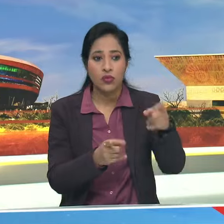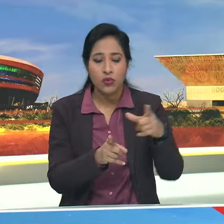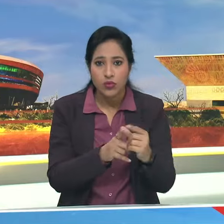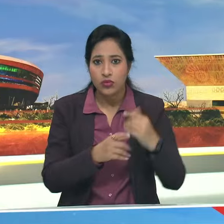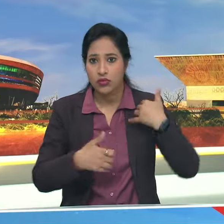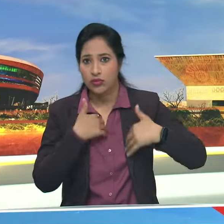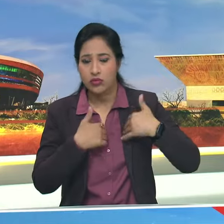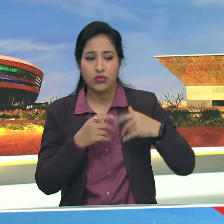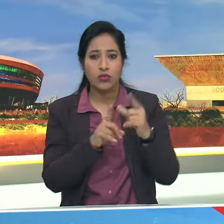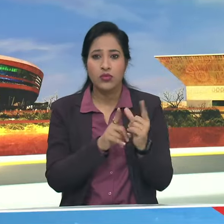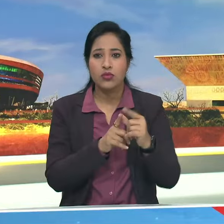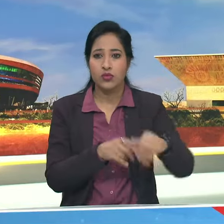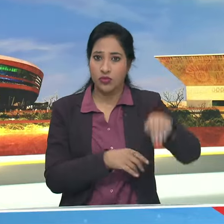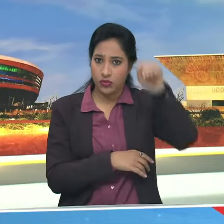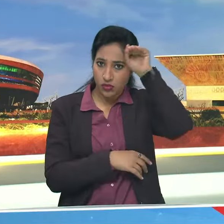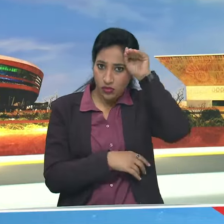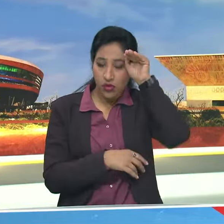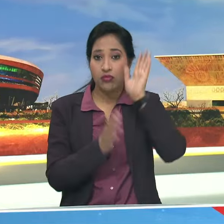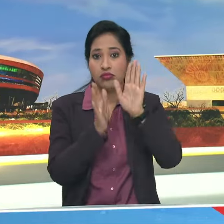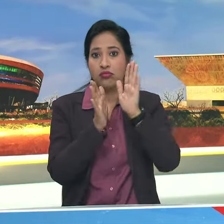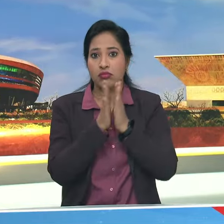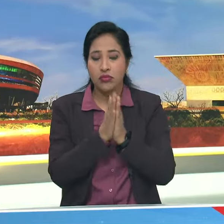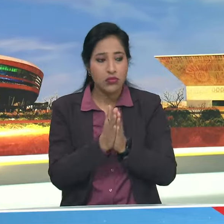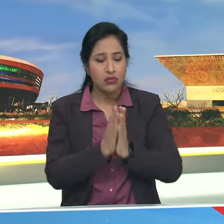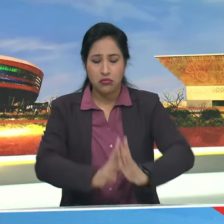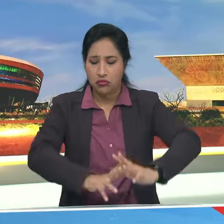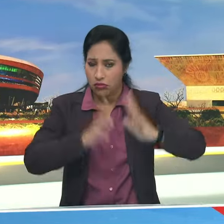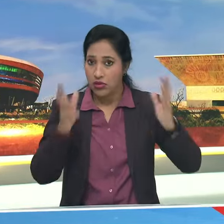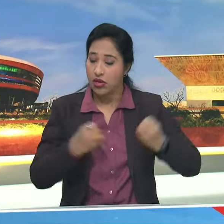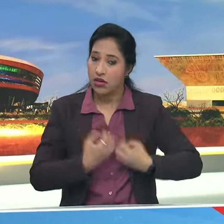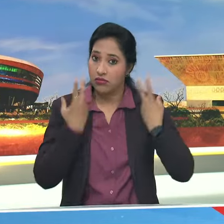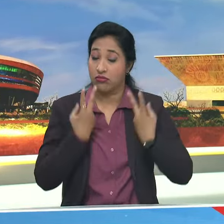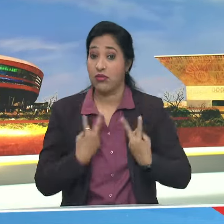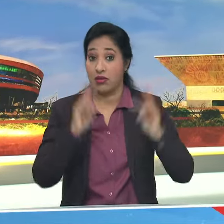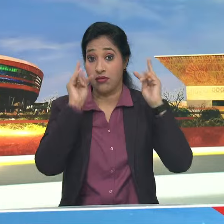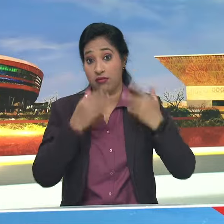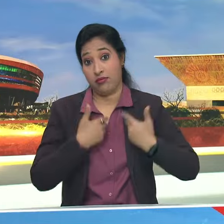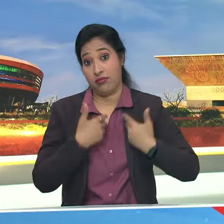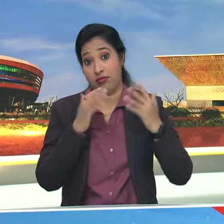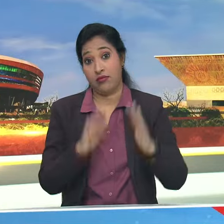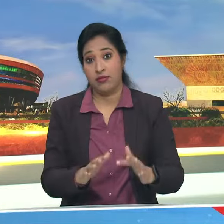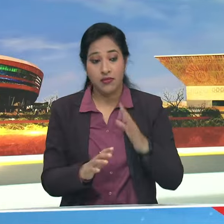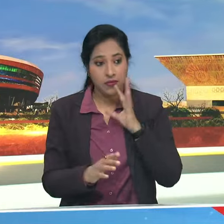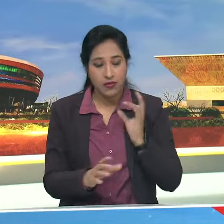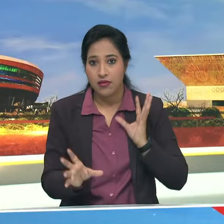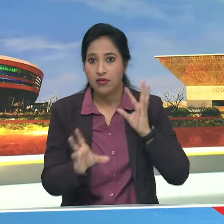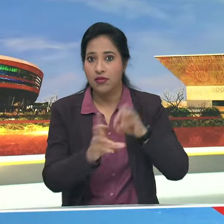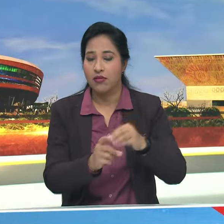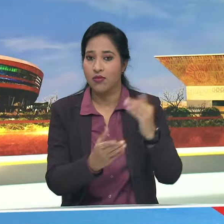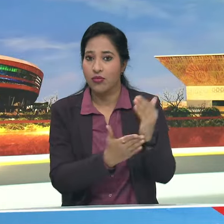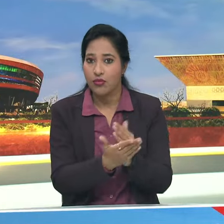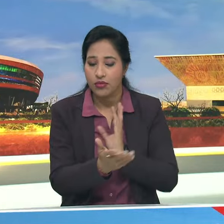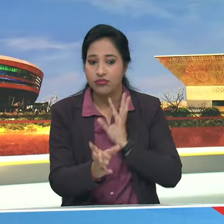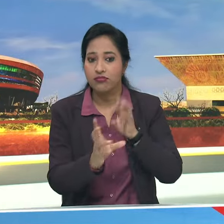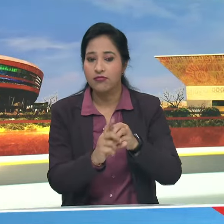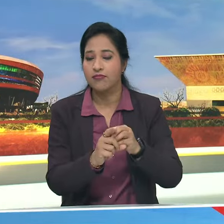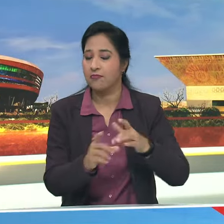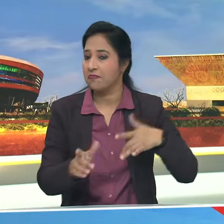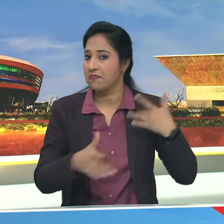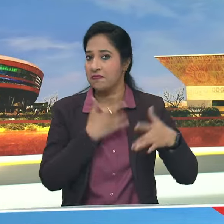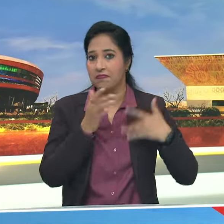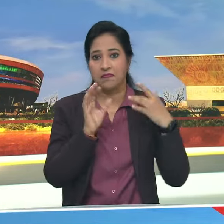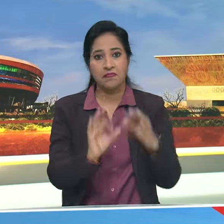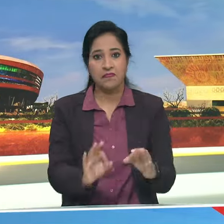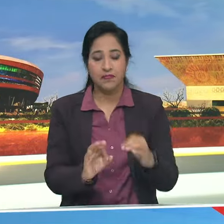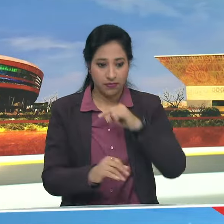इन द शिवा टेम्पल, दे आर वेरी मच हैप्पी टू अटेंडिंग दिस फंक्शन एंड वी